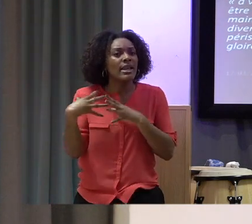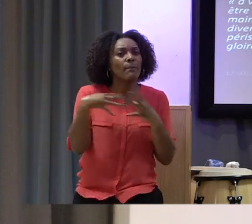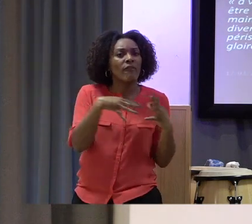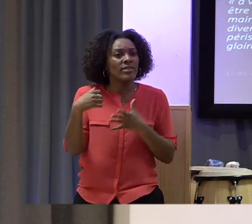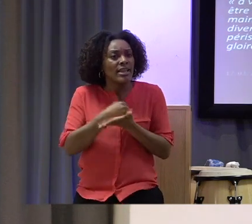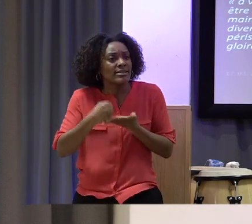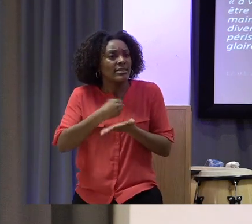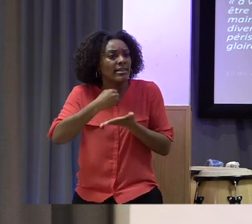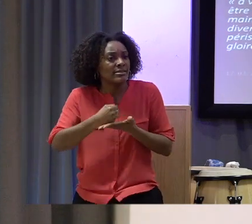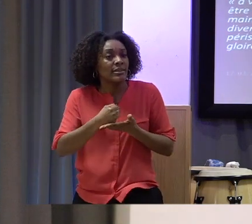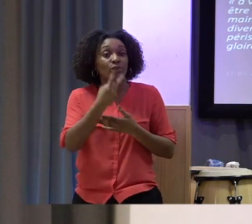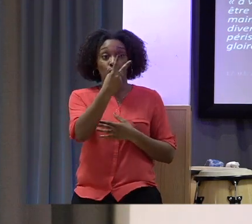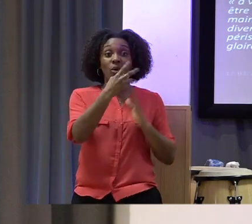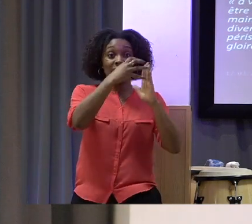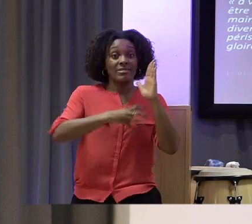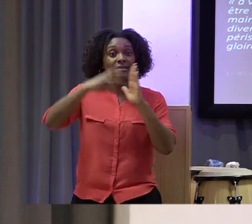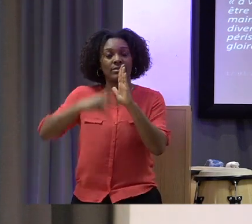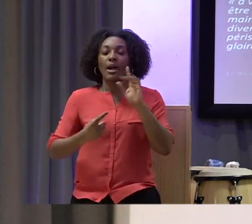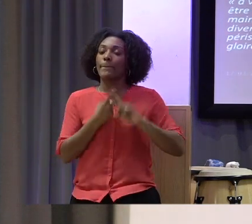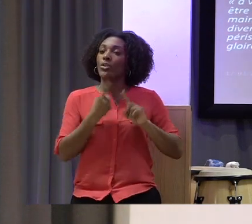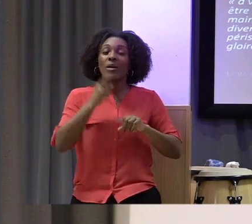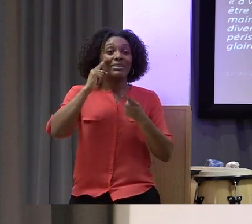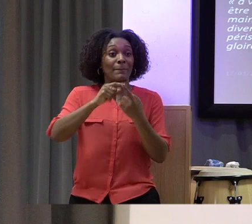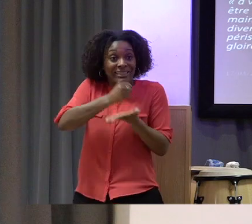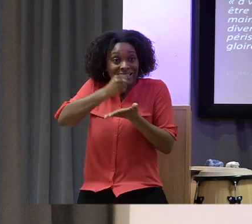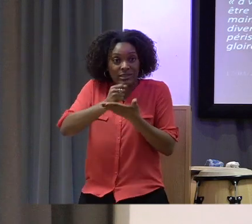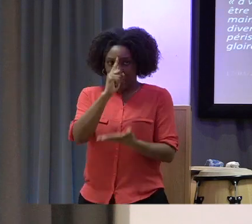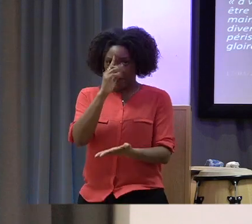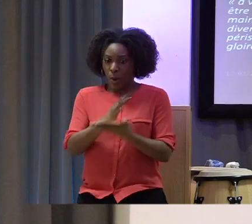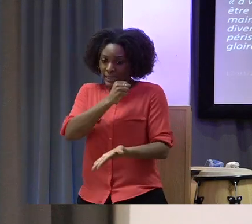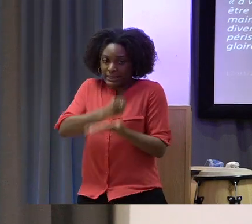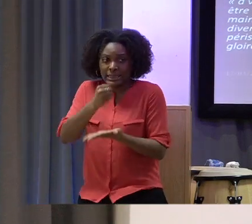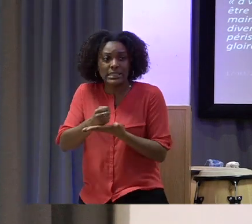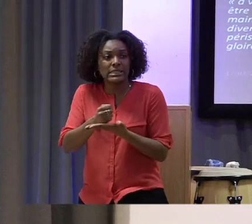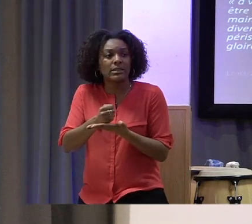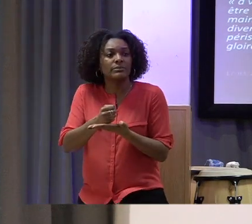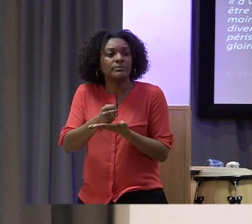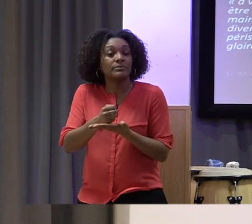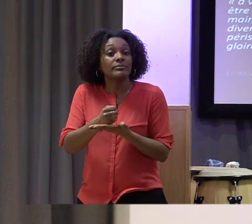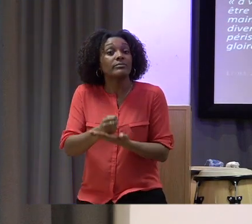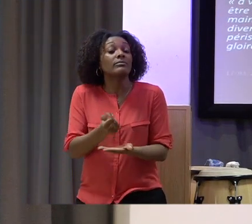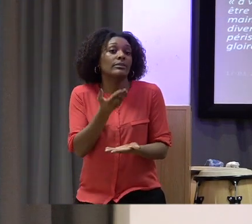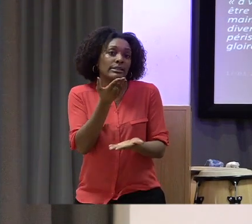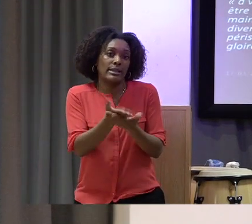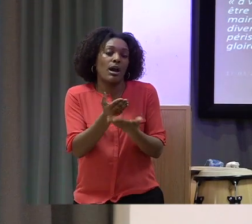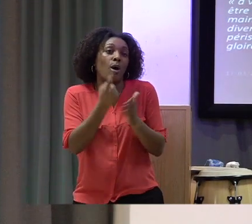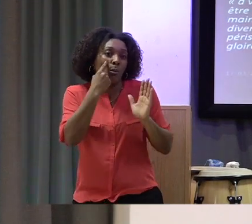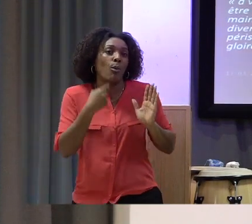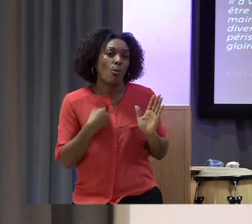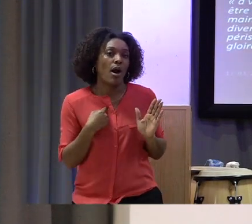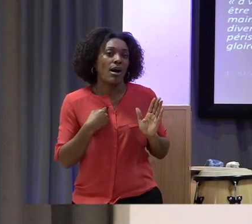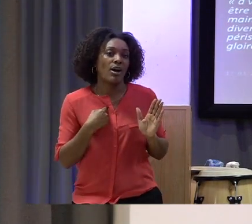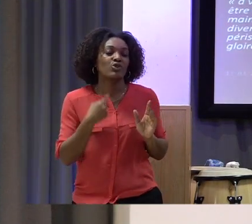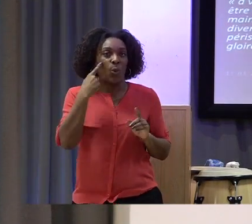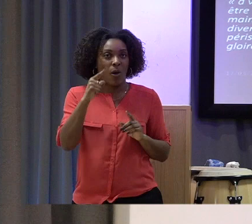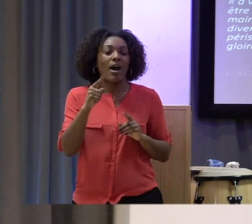importants qui nous parlent de l'épreuve de la foi. Et je pense d'abord que c'est une des raisons pour lesquelles